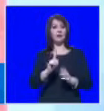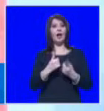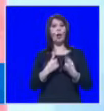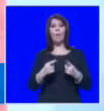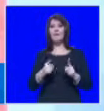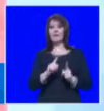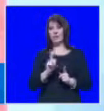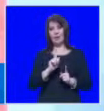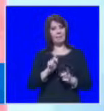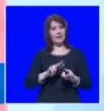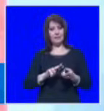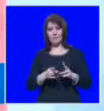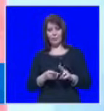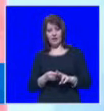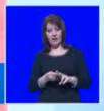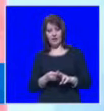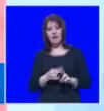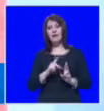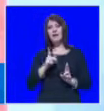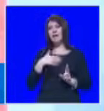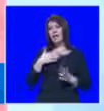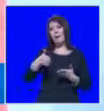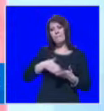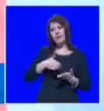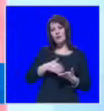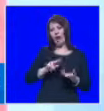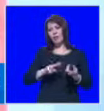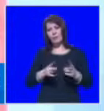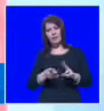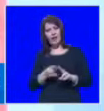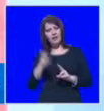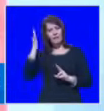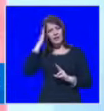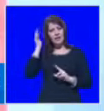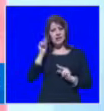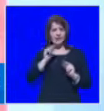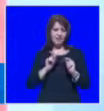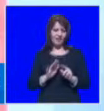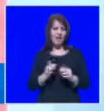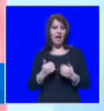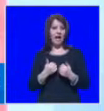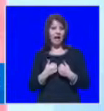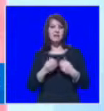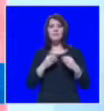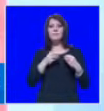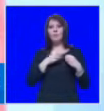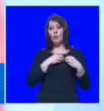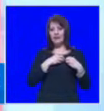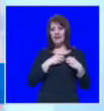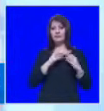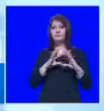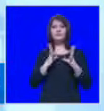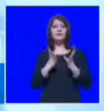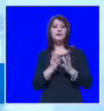промени след ротацията, независимо от това дали има персонални промени в самия Министерски съвет. Аз съм убеден, че